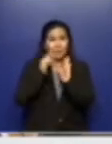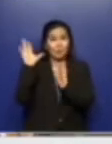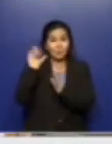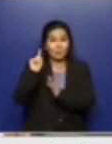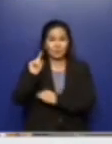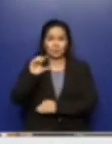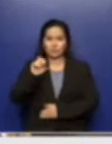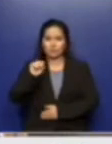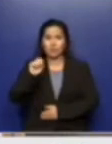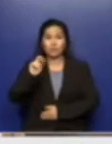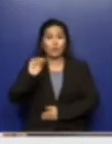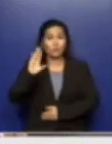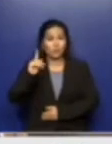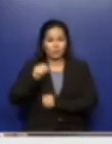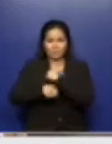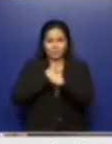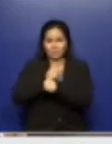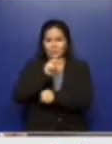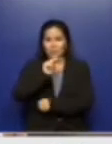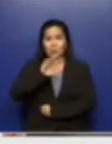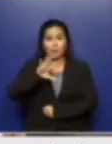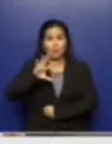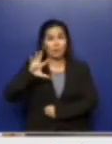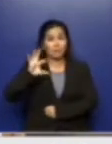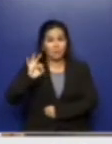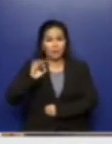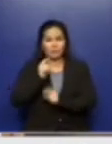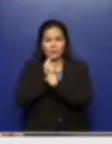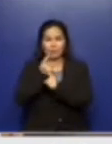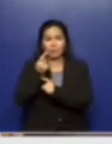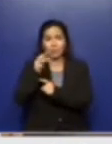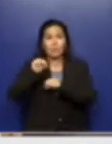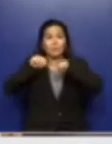ตั้งแต่ปี2559นะฮะโดยมติคณะรัฐมนตรีเนี่ย